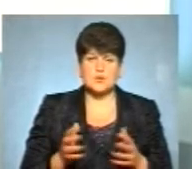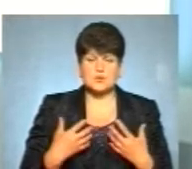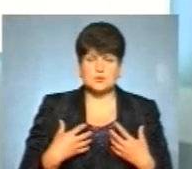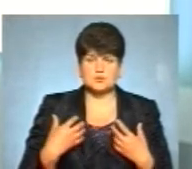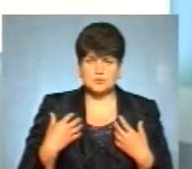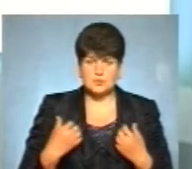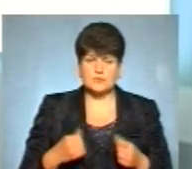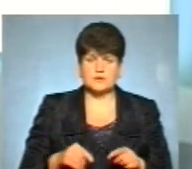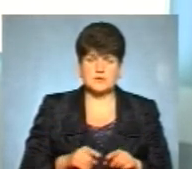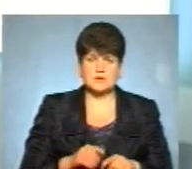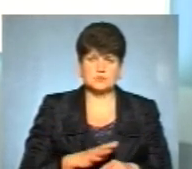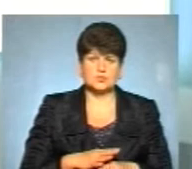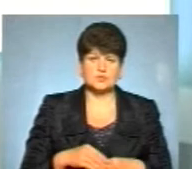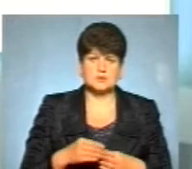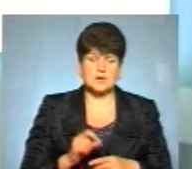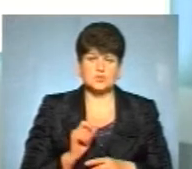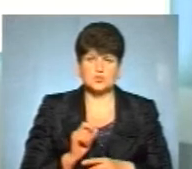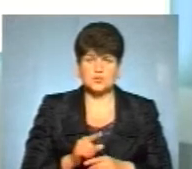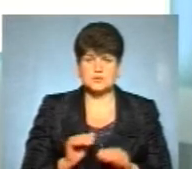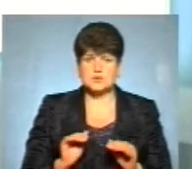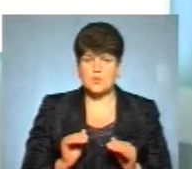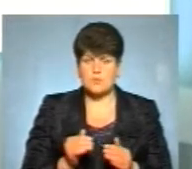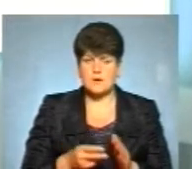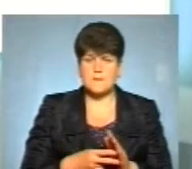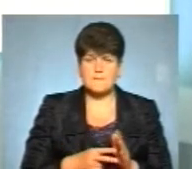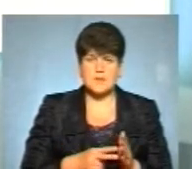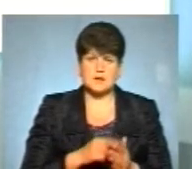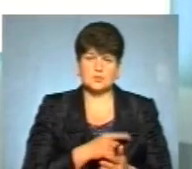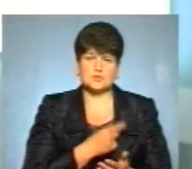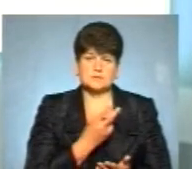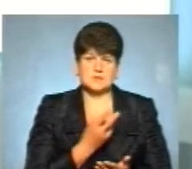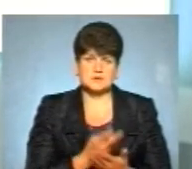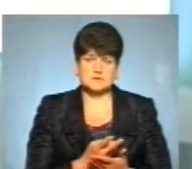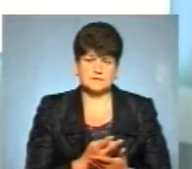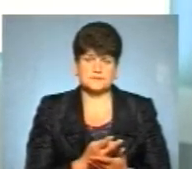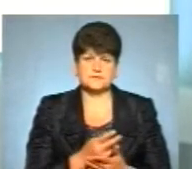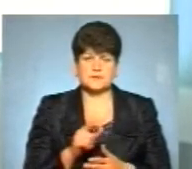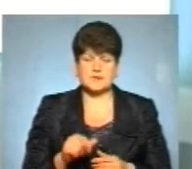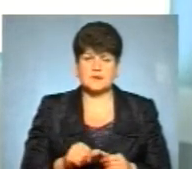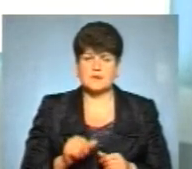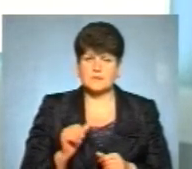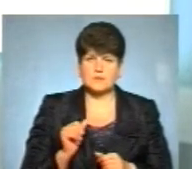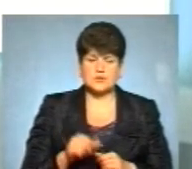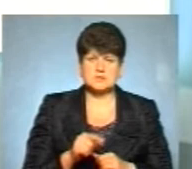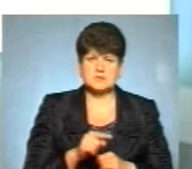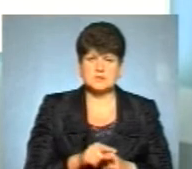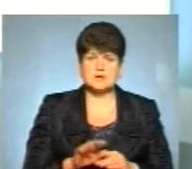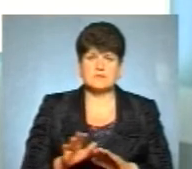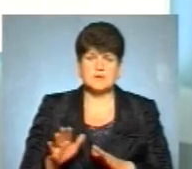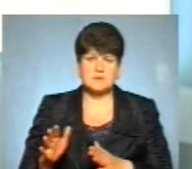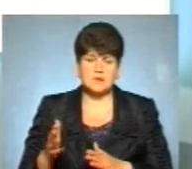теж було дано доручення обмежити планову госпіталізацію пацієнтів за виключенням тих випадків,